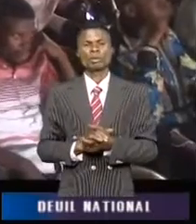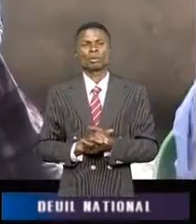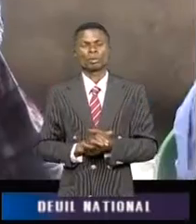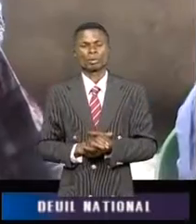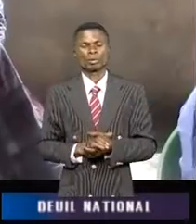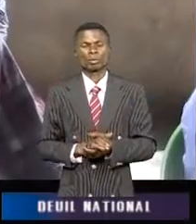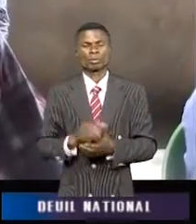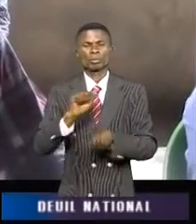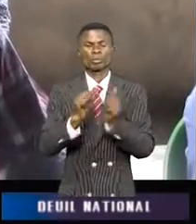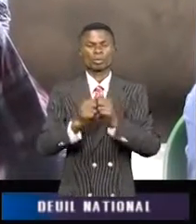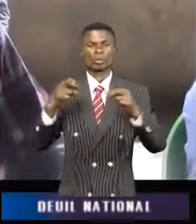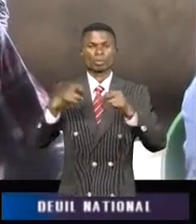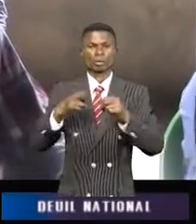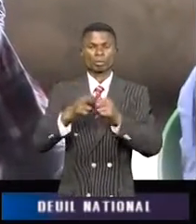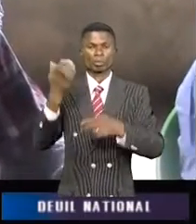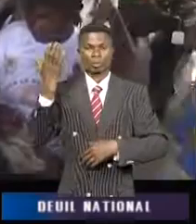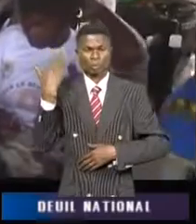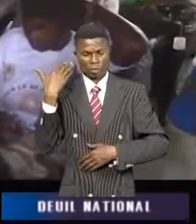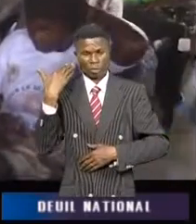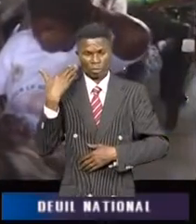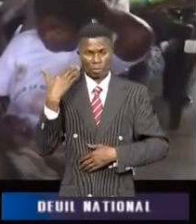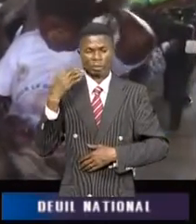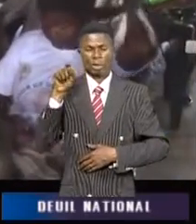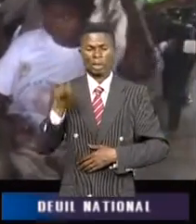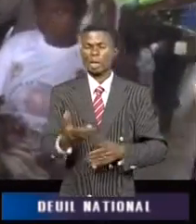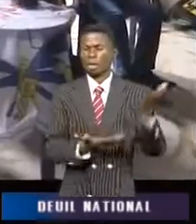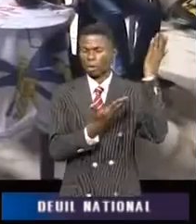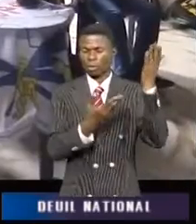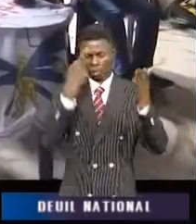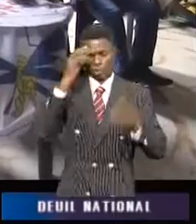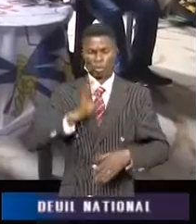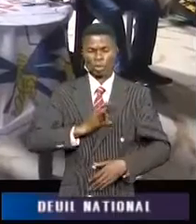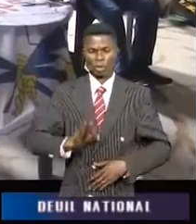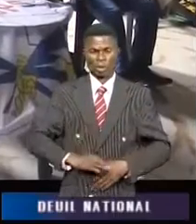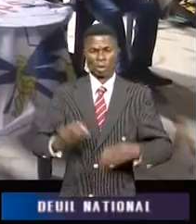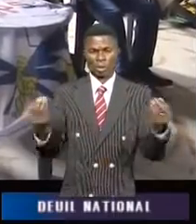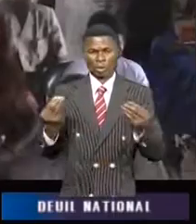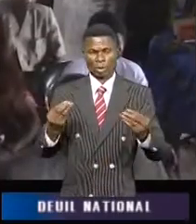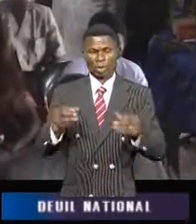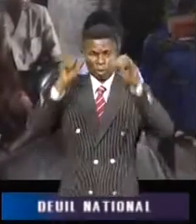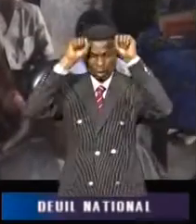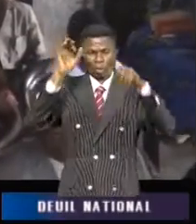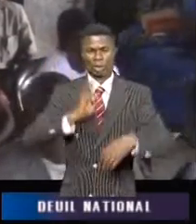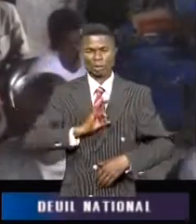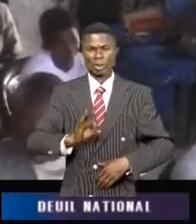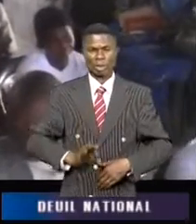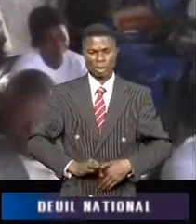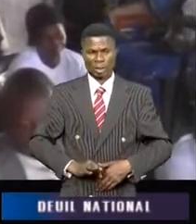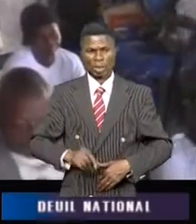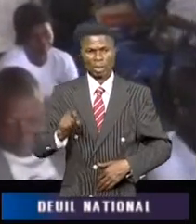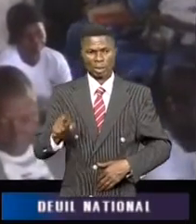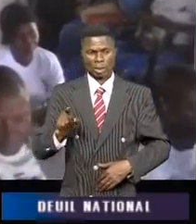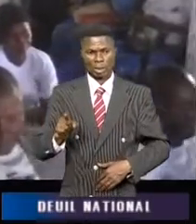Le secteur de l'énergie et de l'eau sont parmi les priorités du chef de l'État. C'est pourquoi le président Félix-Antoine Tshisekedi